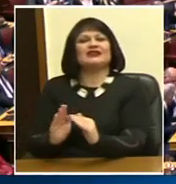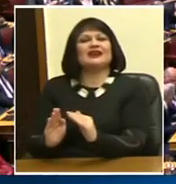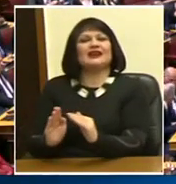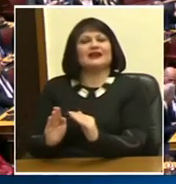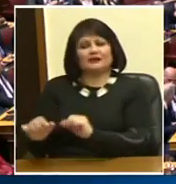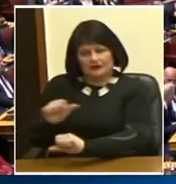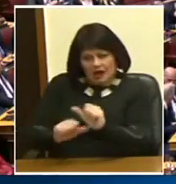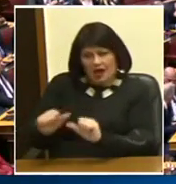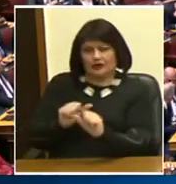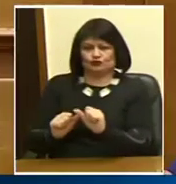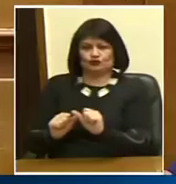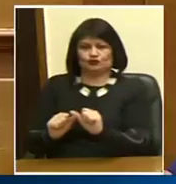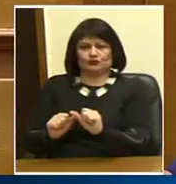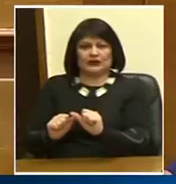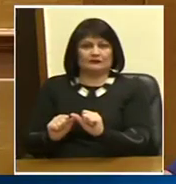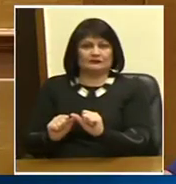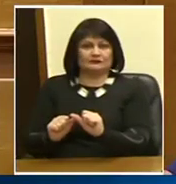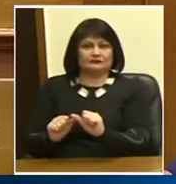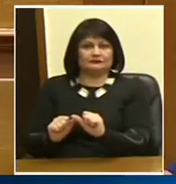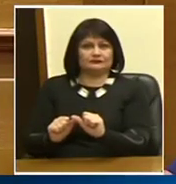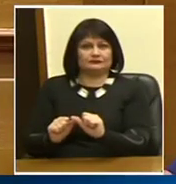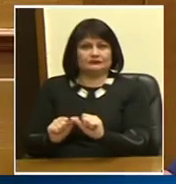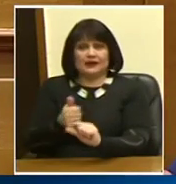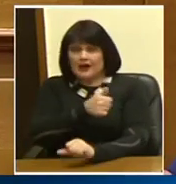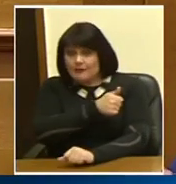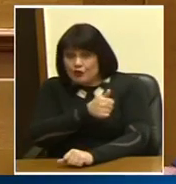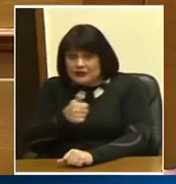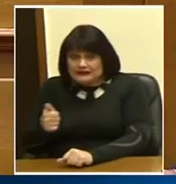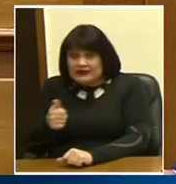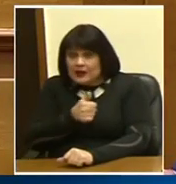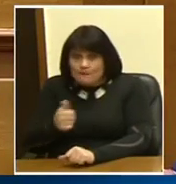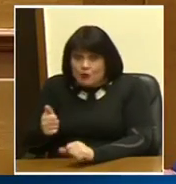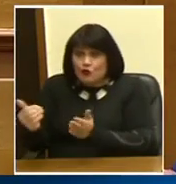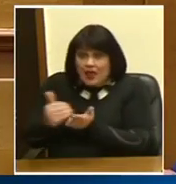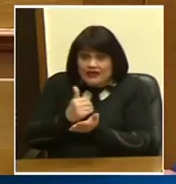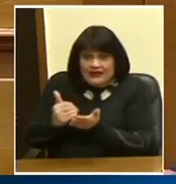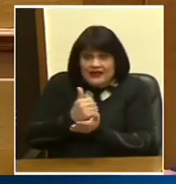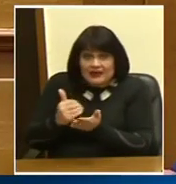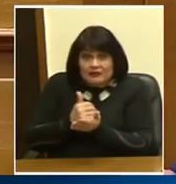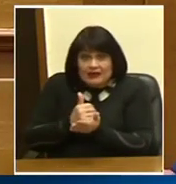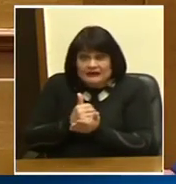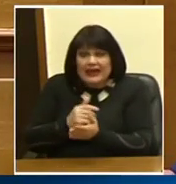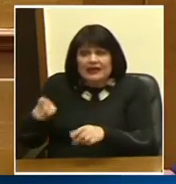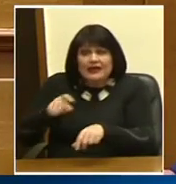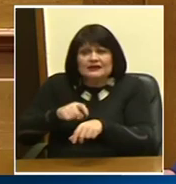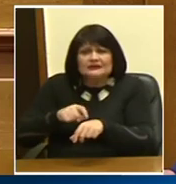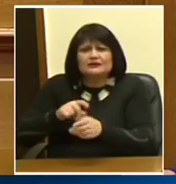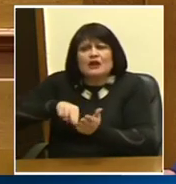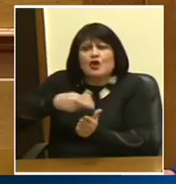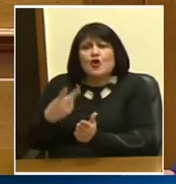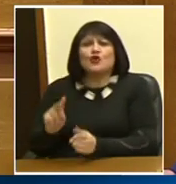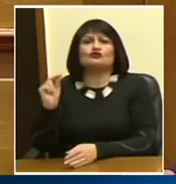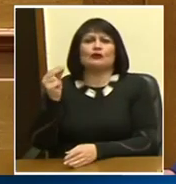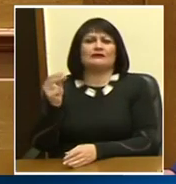αυτή να καλύπτει επίσης αποκλειστικά τα αδικήματα που τελούνται κατά την άσκηση των καθηκόντων των